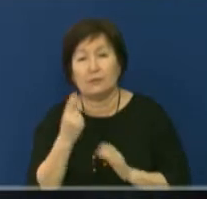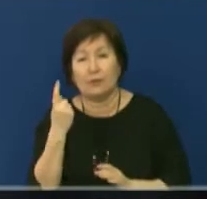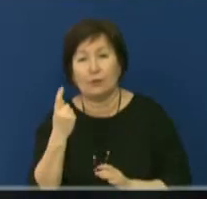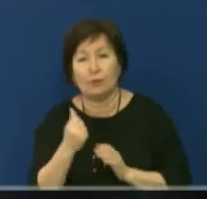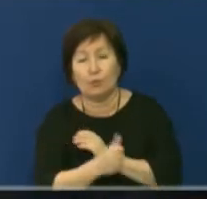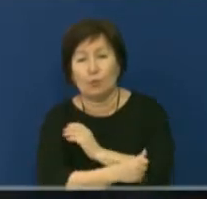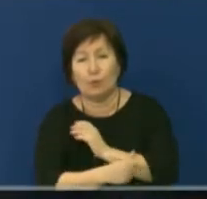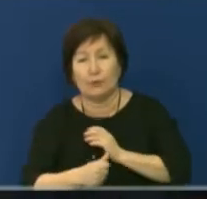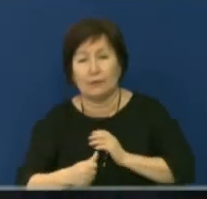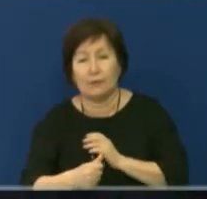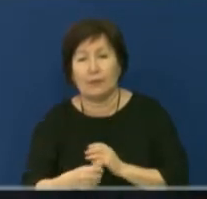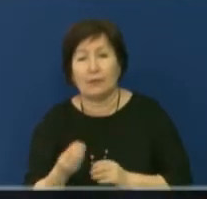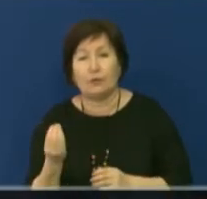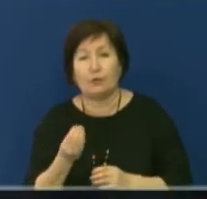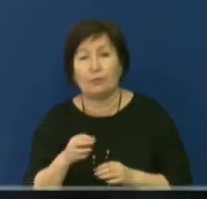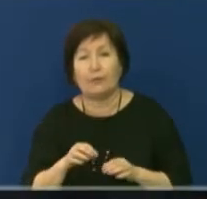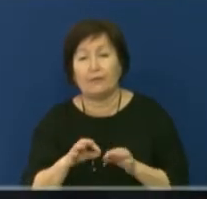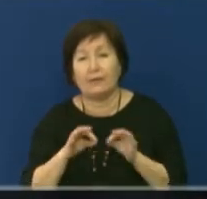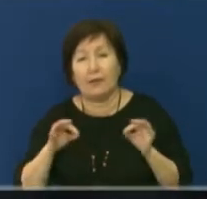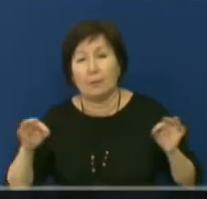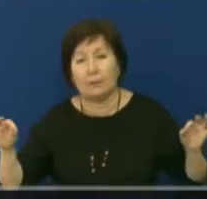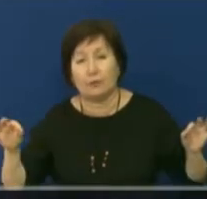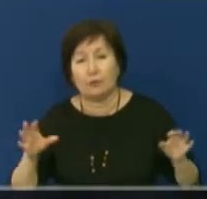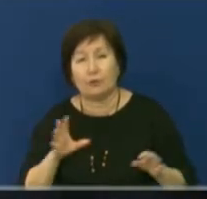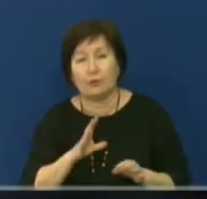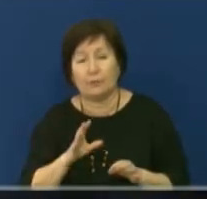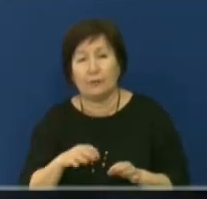километров проводов уже прошло. Сейчас посмотрим